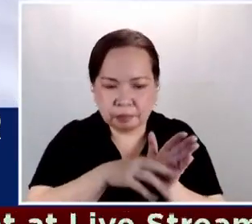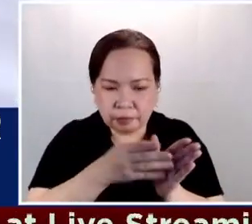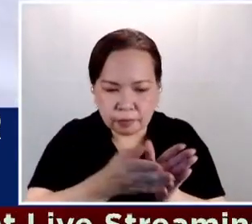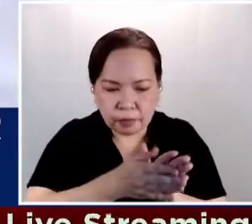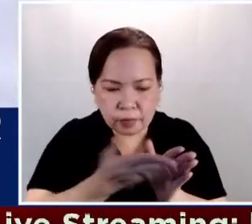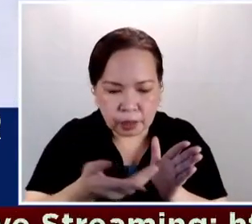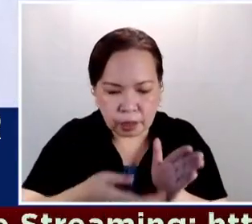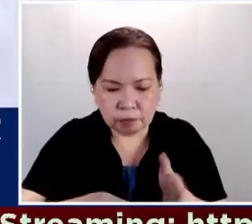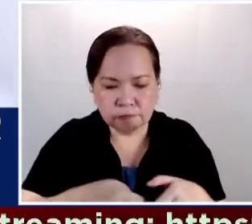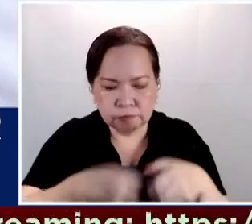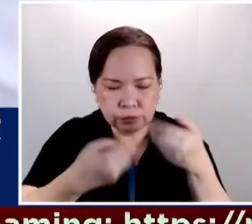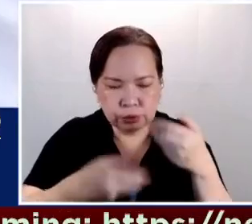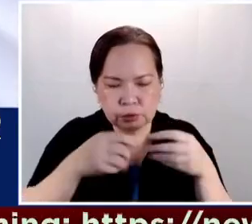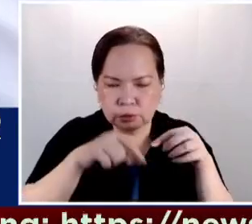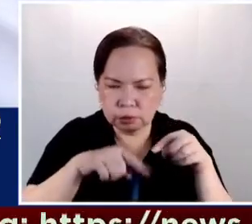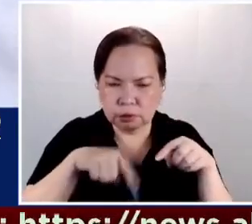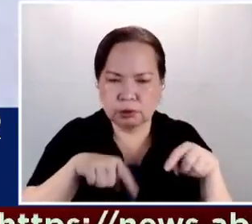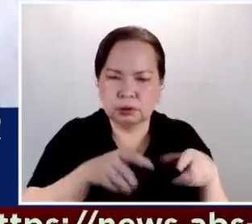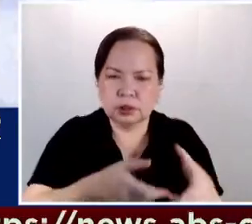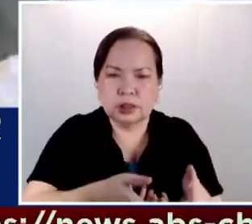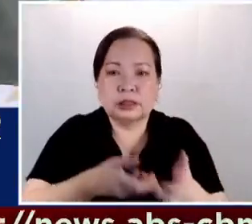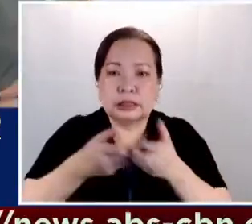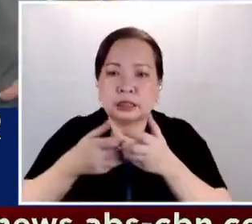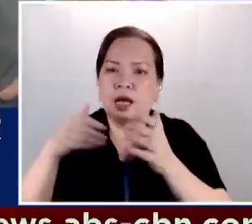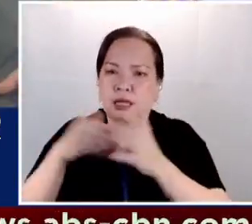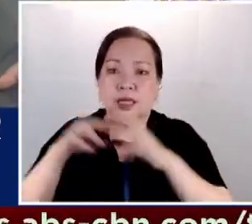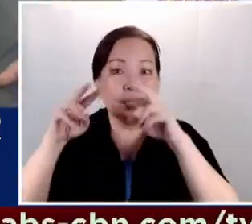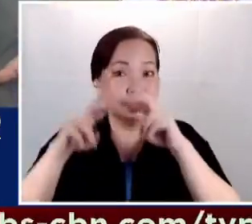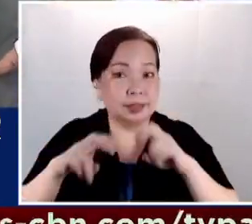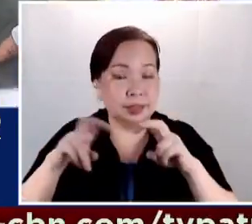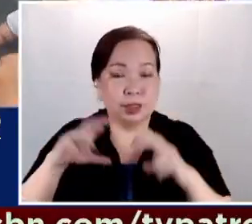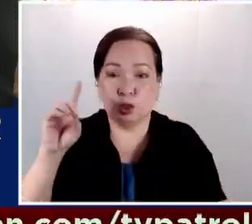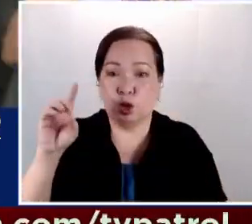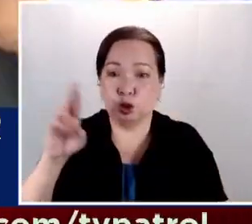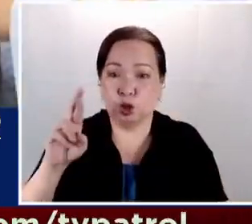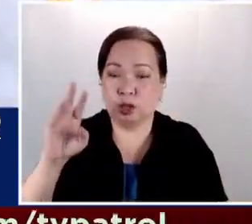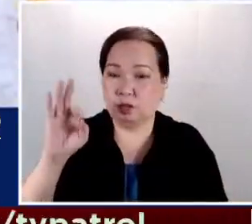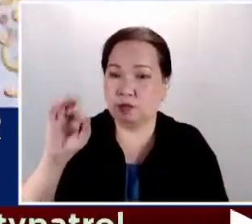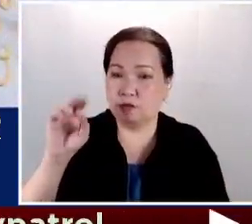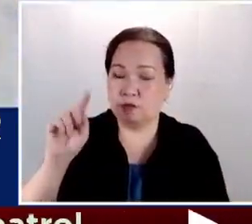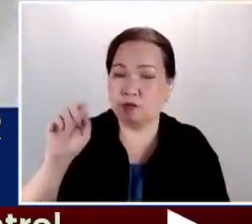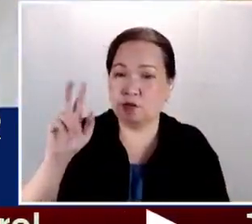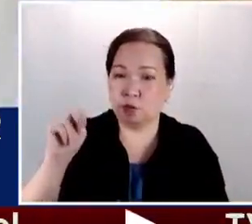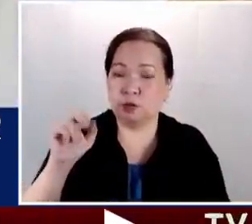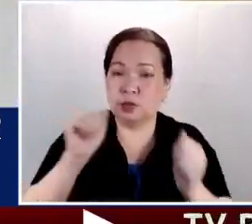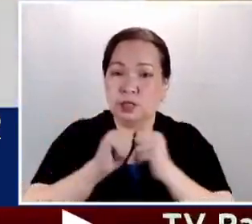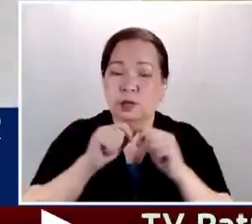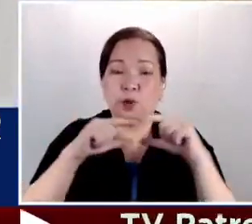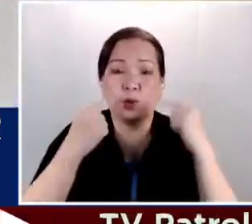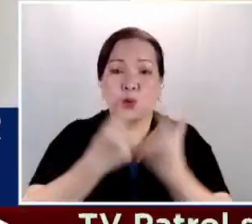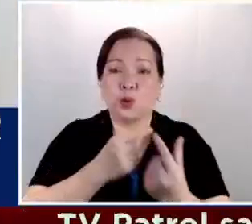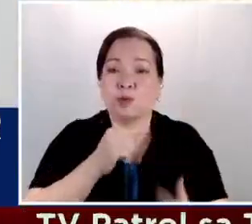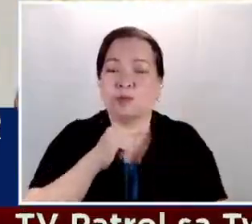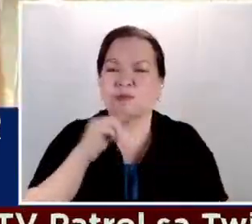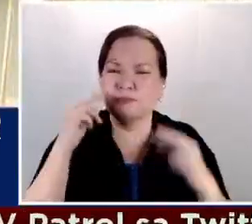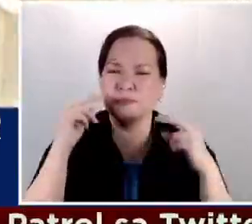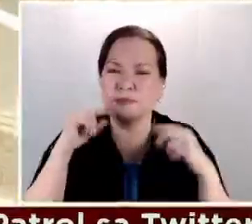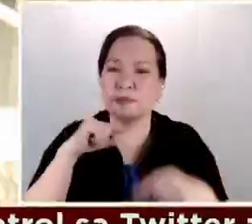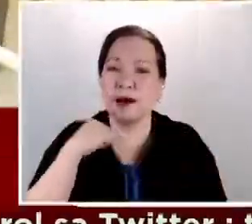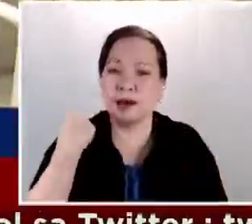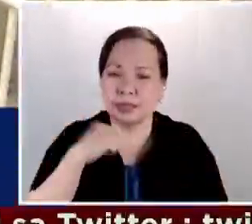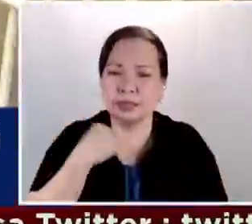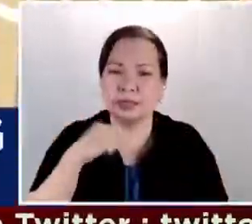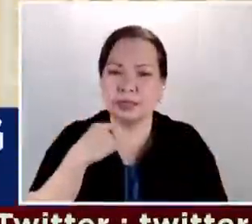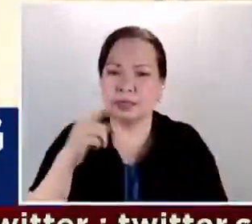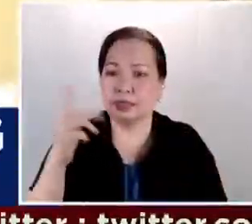ng forensic pathologist na si Dr. Raquel Fortun, katuwang ng grupo ni Father Flavie Villanueva. Si Kian ang 61